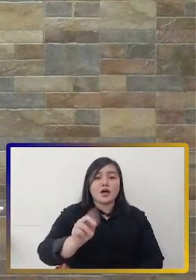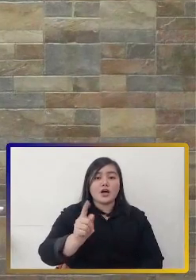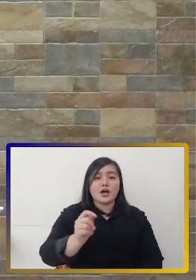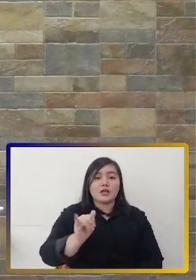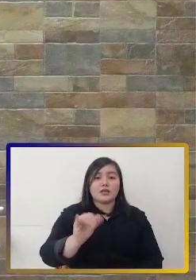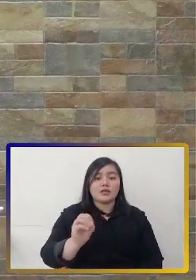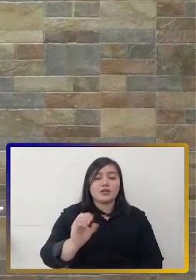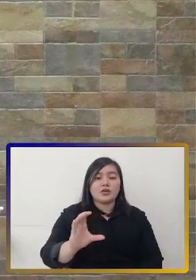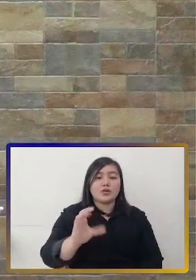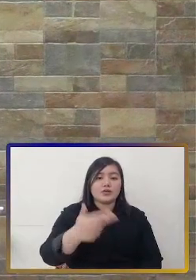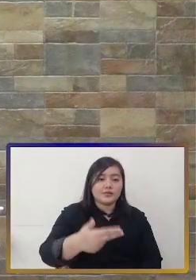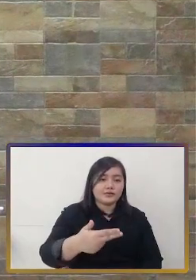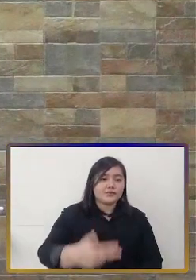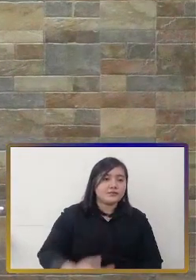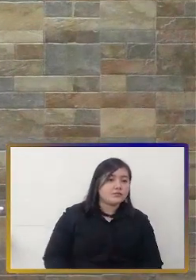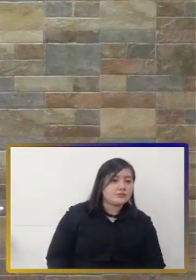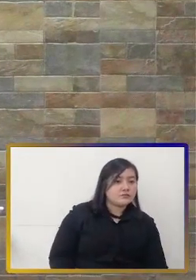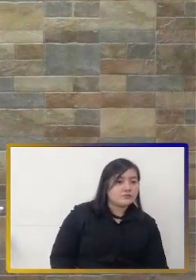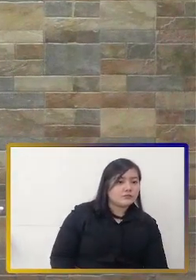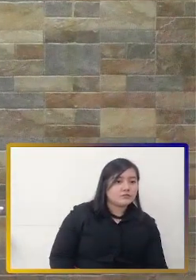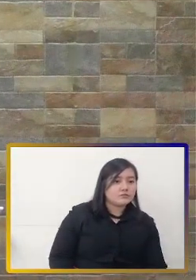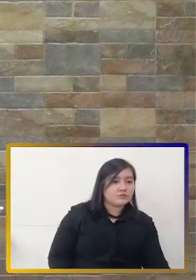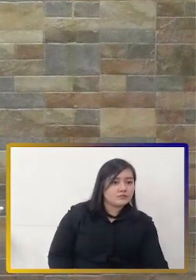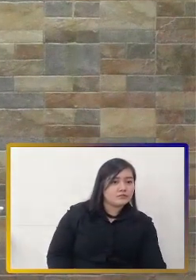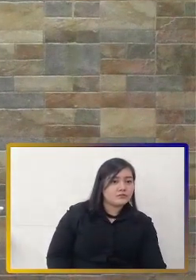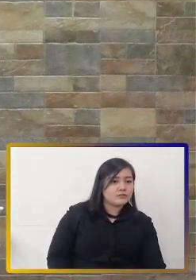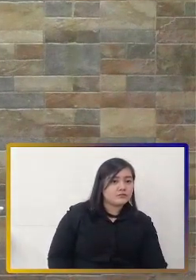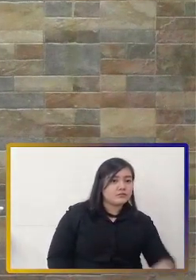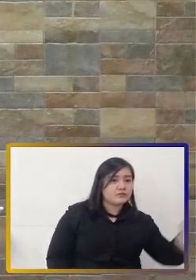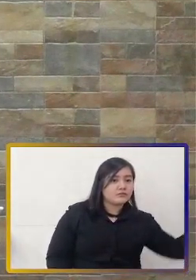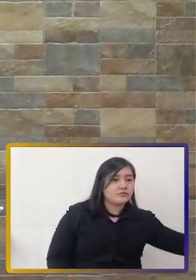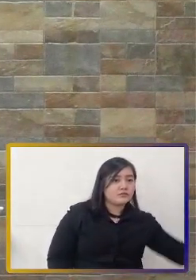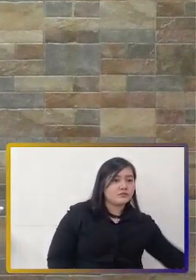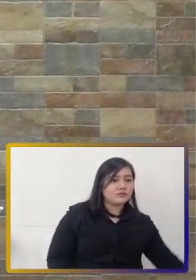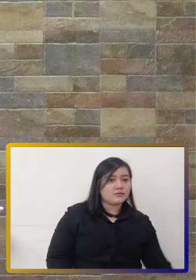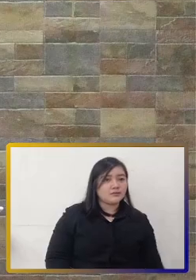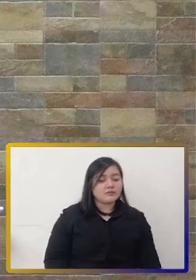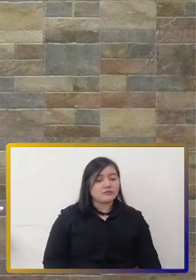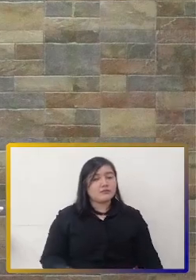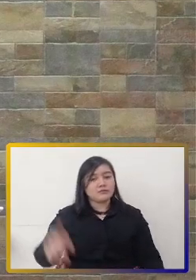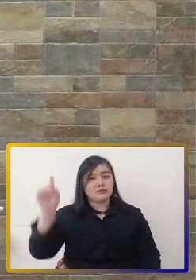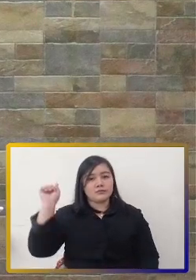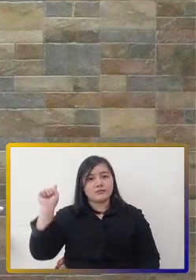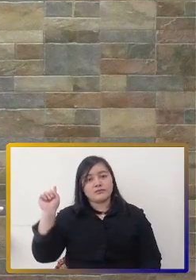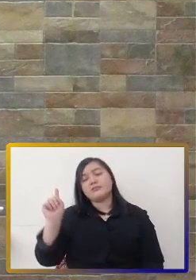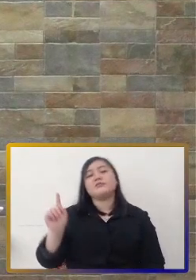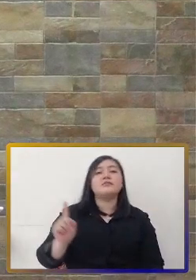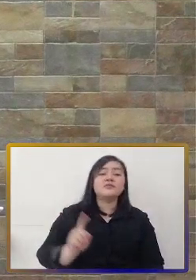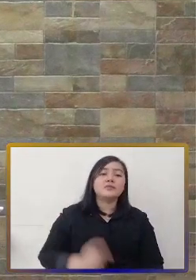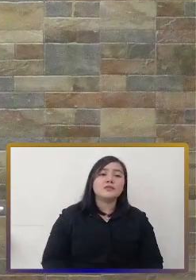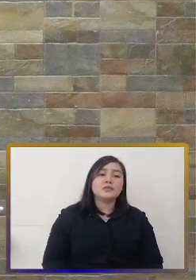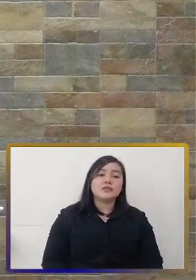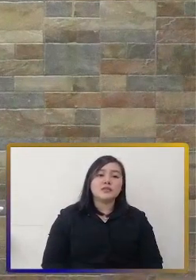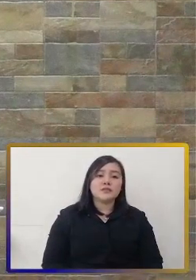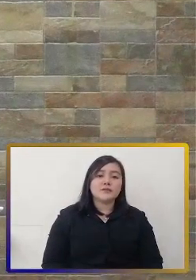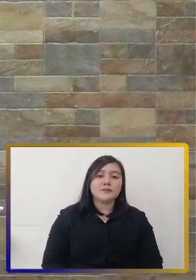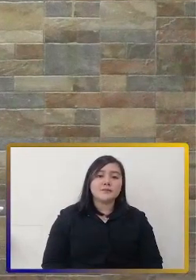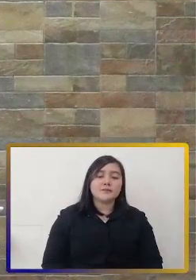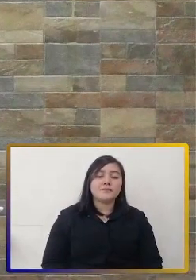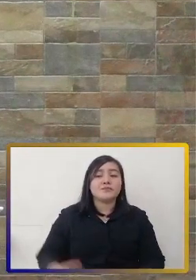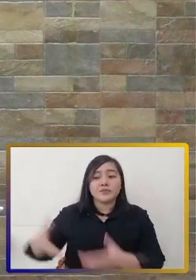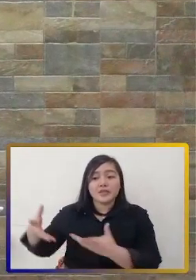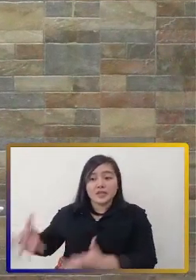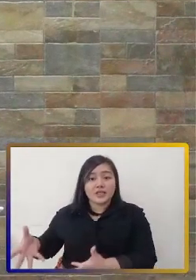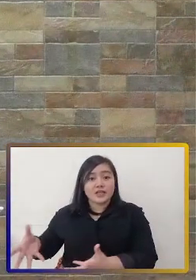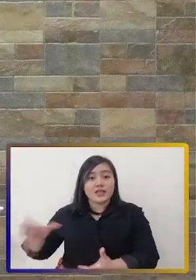si Clement ay bishop at the church at Rome. Si Polycarp po is the bishop of the church at Smyrna. And si Ignatius naman po